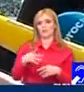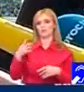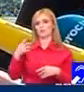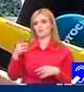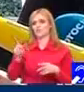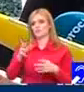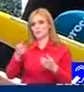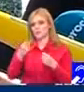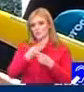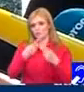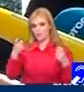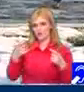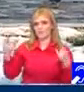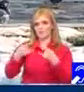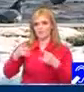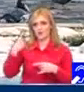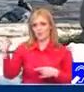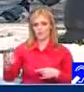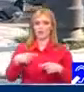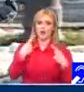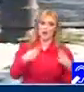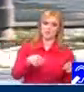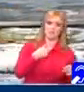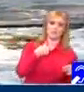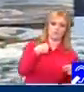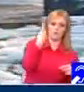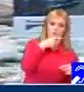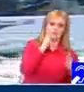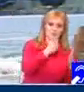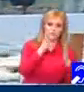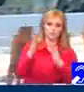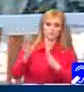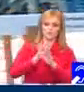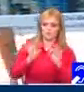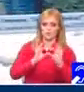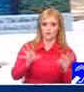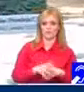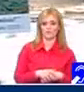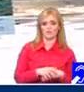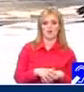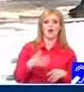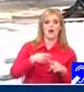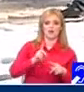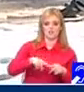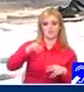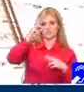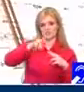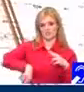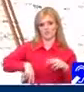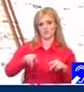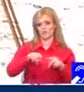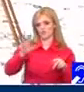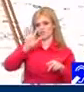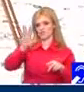media sau din partea concurenților electorali. Expoziția este o parte a campaniei Alege Gândirea Critică, care se va încheia pe 5 martie. Timp